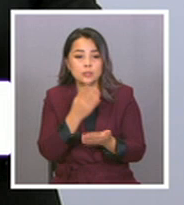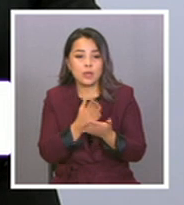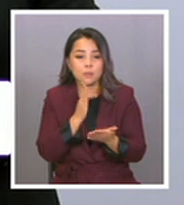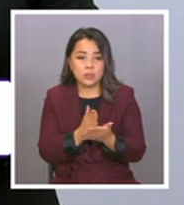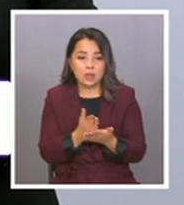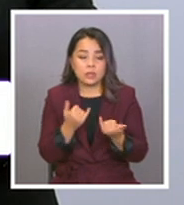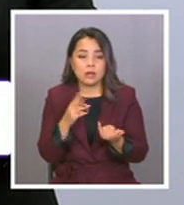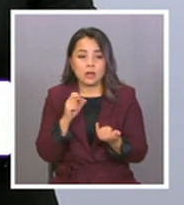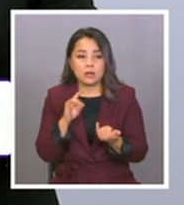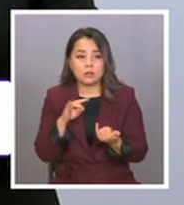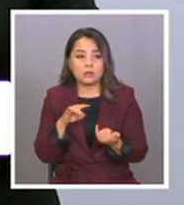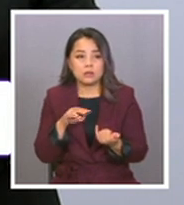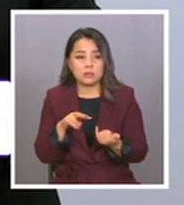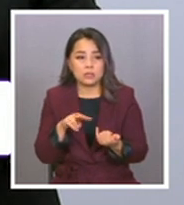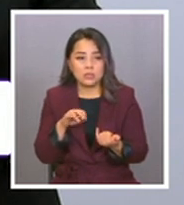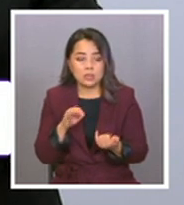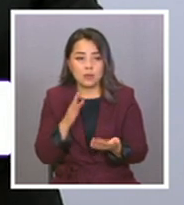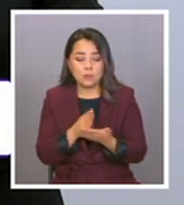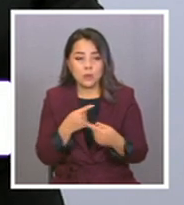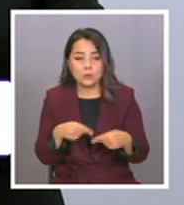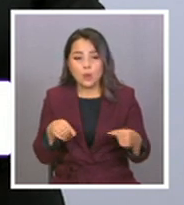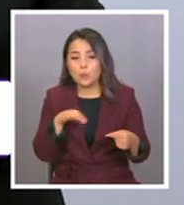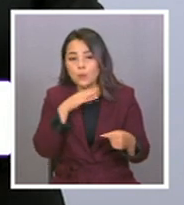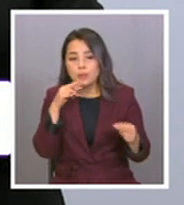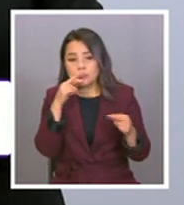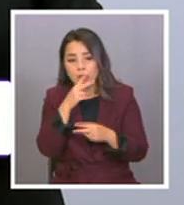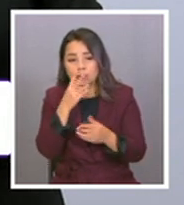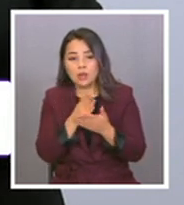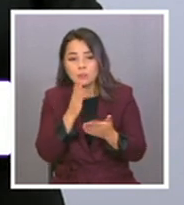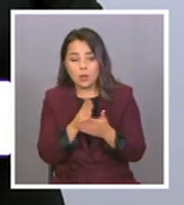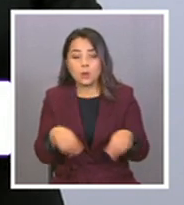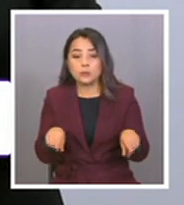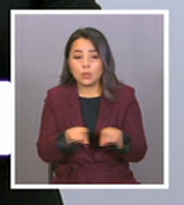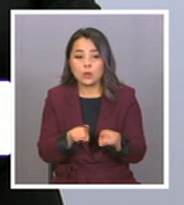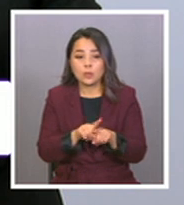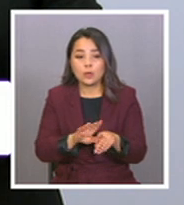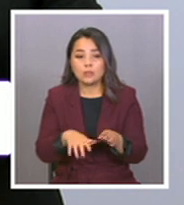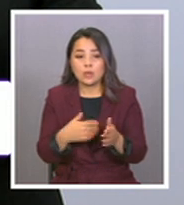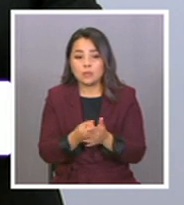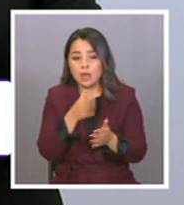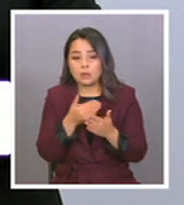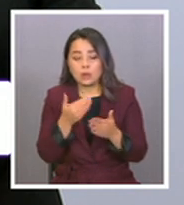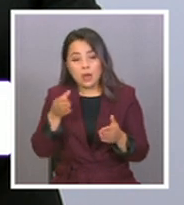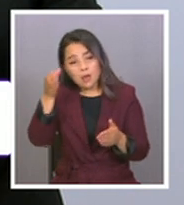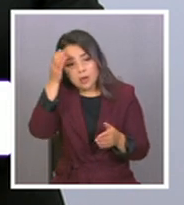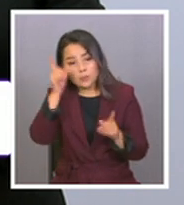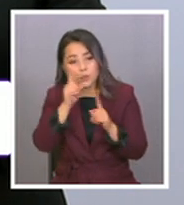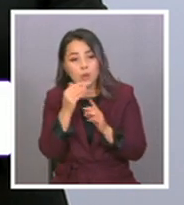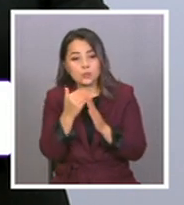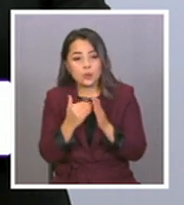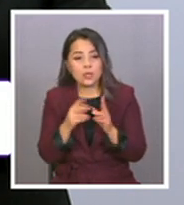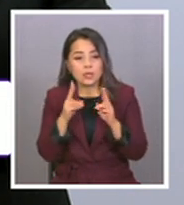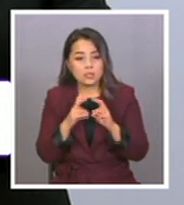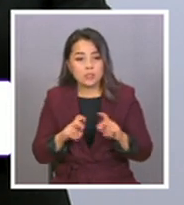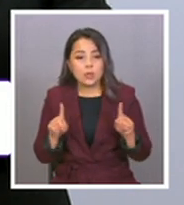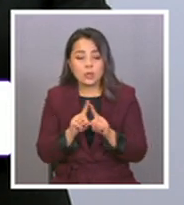Карл Ленидің еңбектерінде көптеген қателіктер болса да, және де оған дейін бірнеше ғалымдар жүйелеуді зерттесе де, Карл